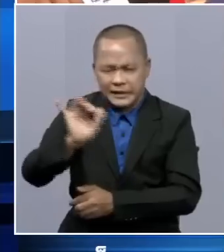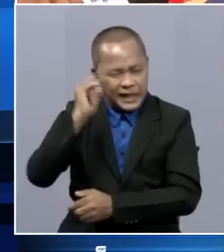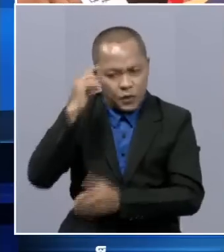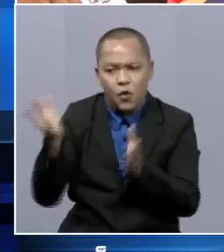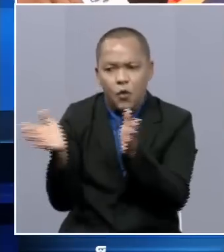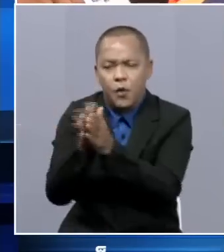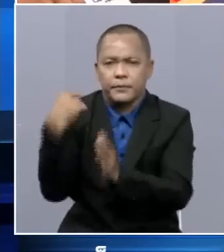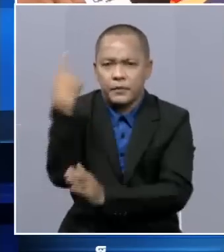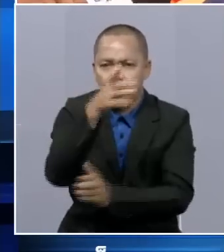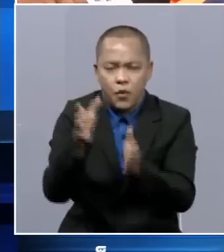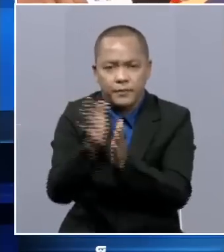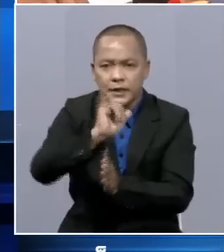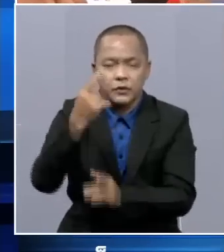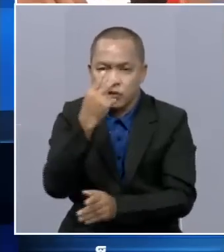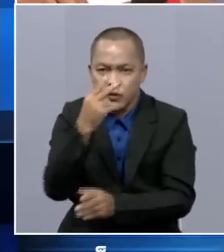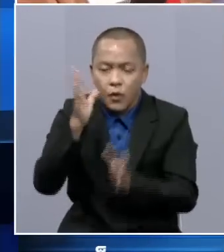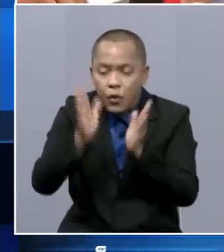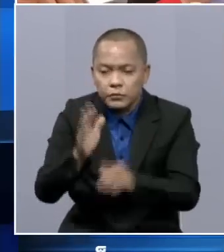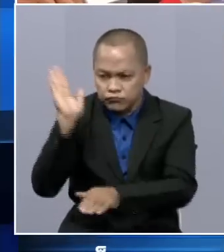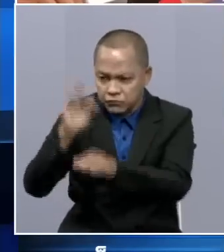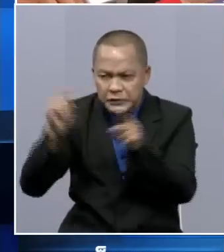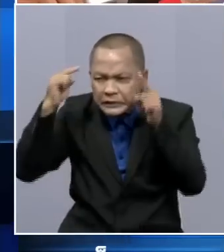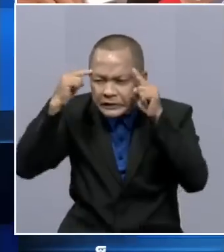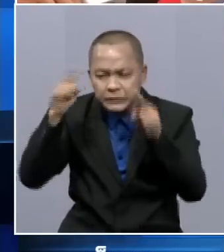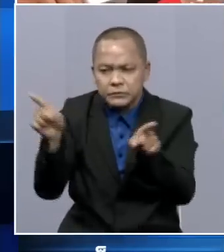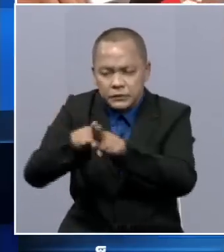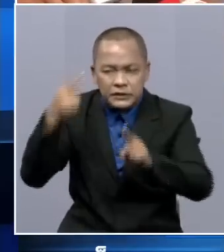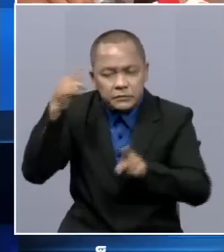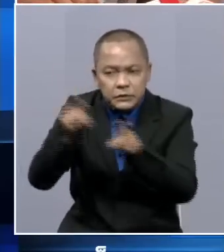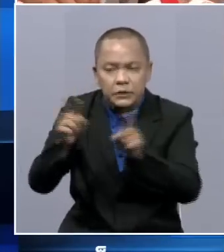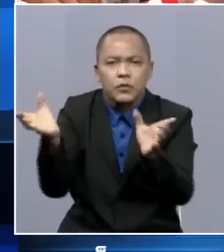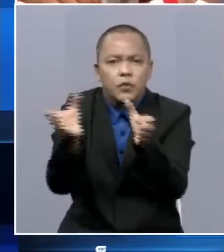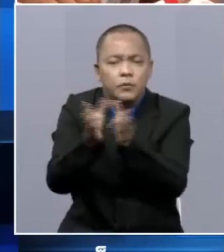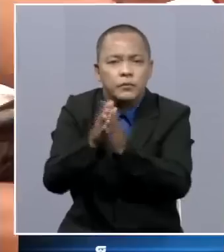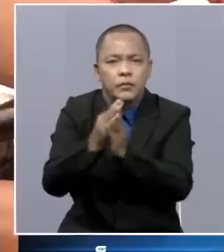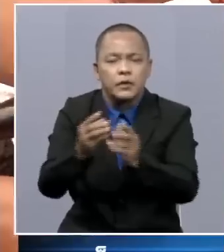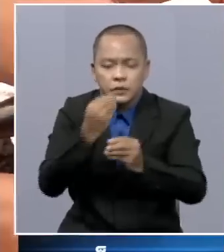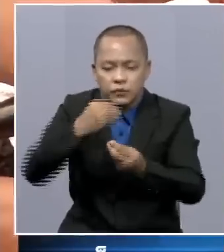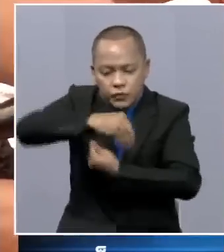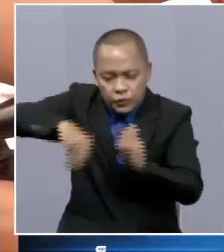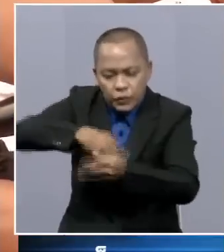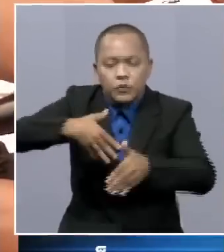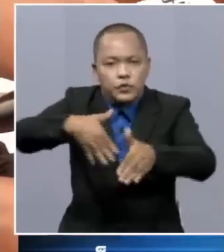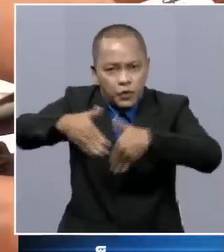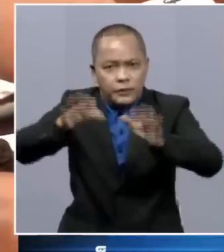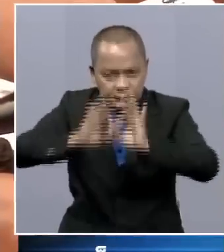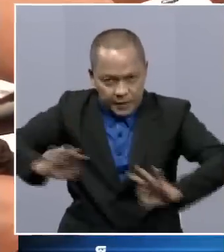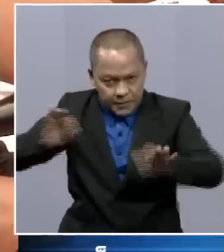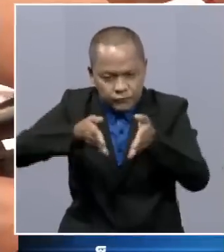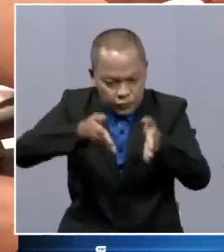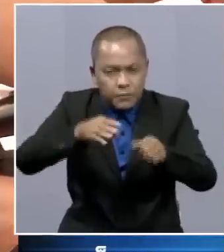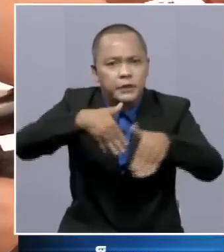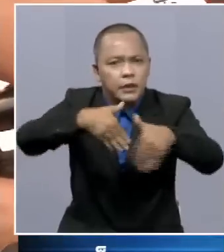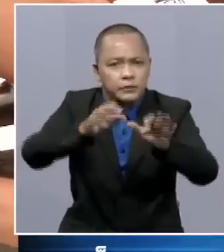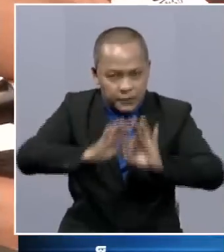ะร่วมงานกับใครและเราก็มองหาคนที่มีอุดมการประชาธิปไตยมีอุดมการเรื่องปากท้องเอาประชาชนเป็นที่ตั้งเหมือน